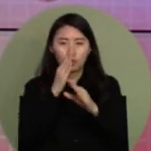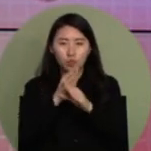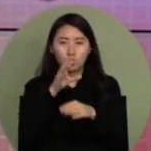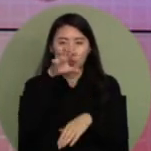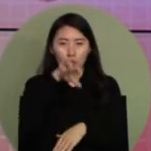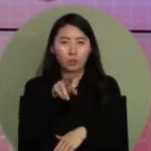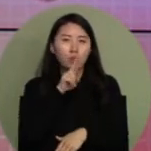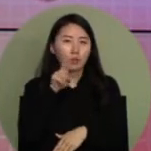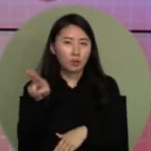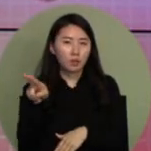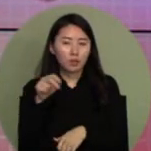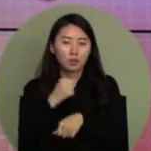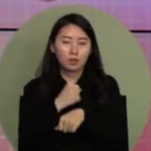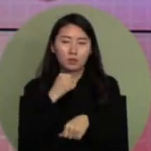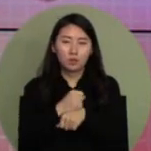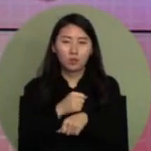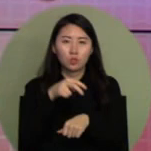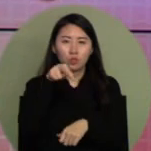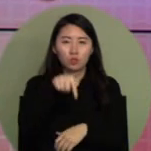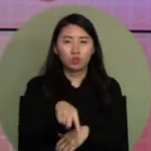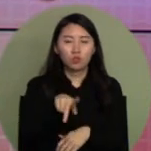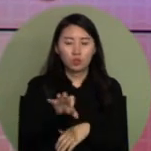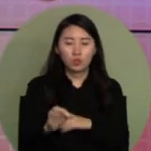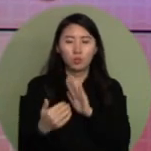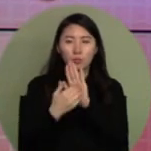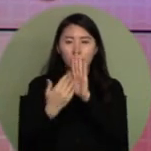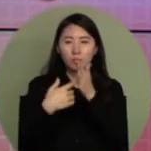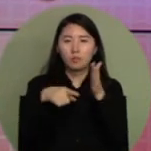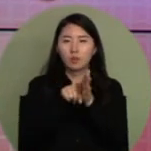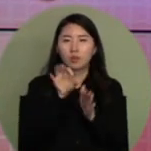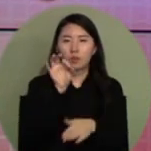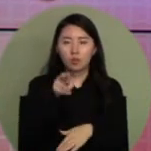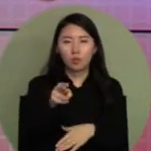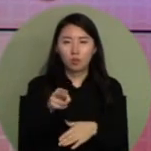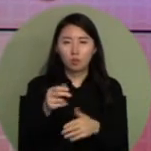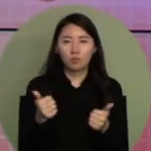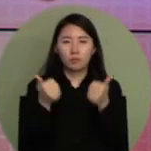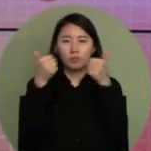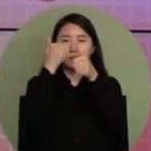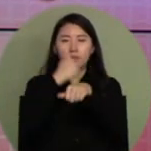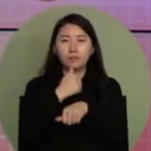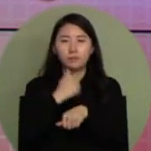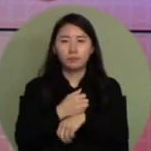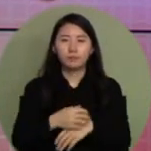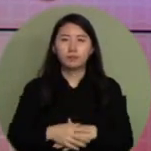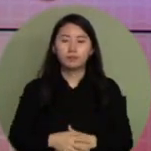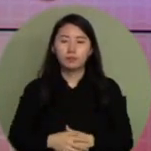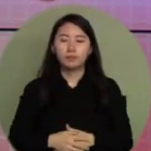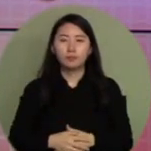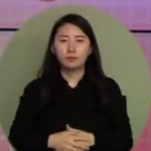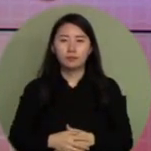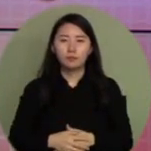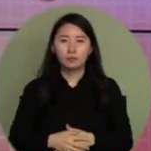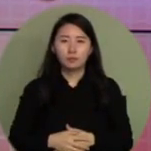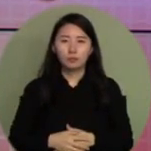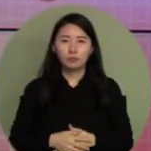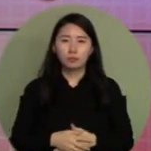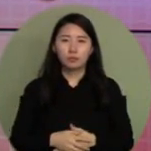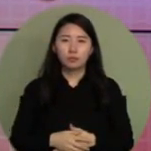삼으려는 야당과 수성의 나설 여당의 빅매치가 예상됩니다 이상 사회상 중 선소 파고 예비후보